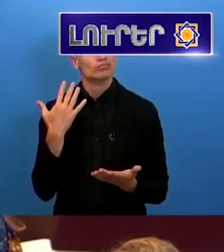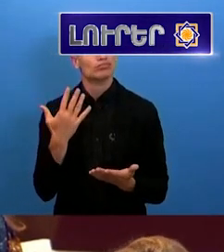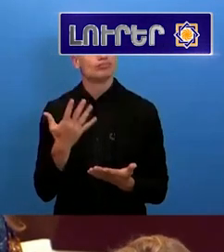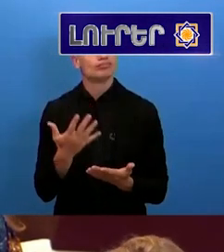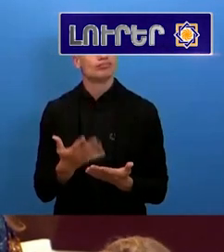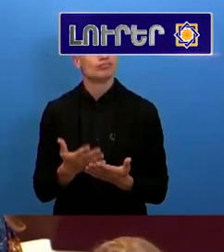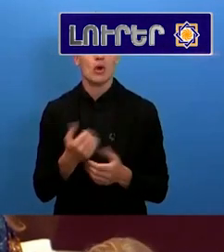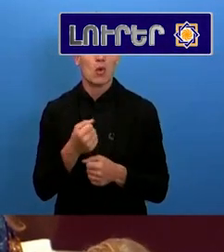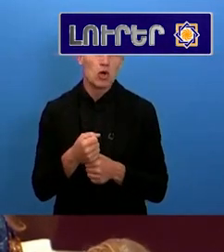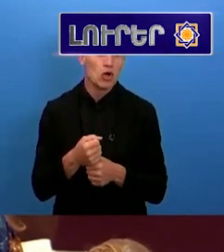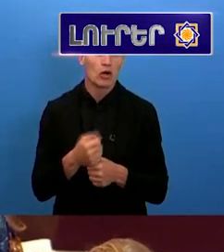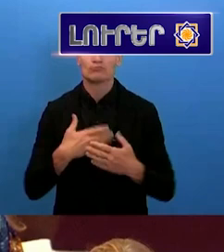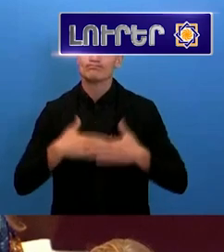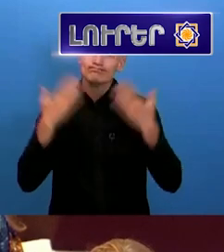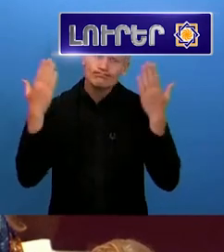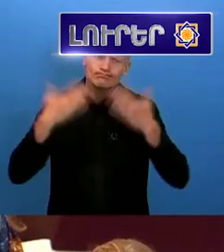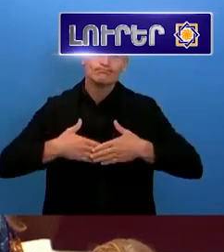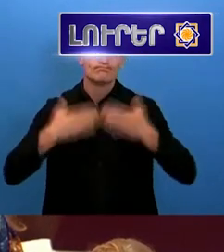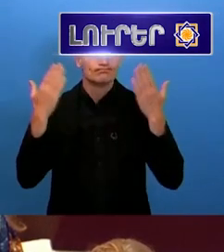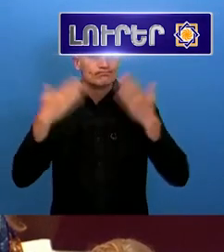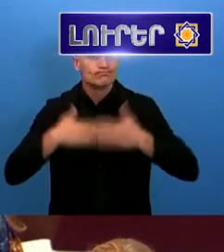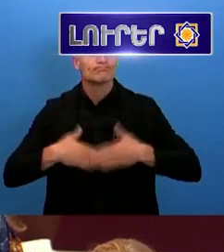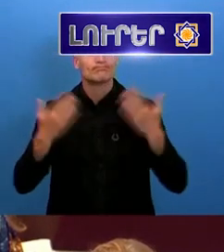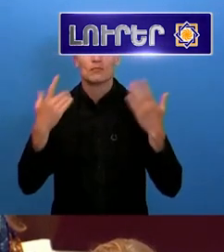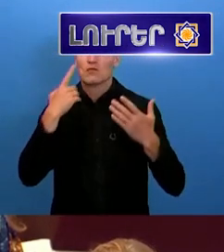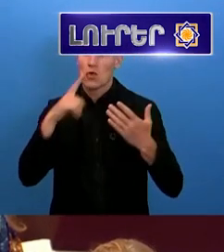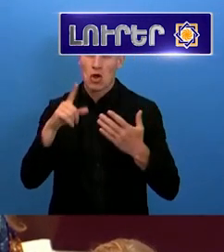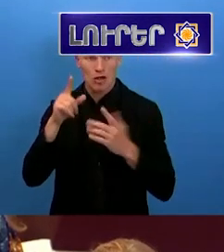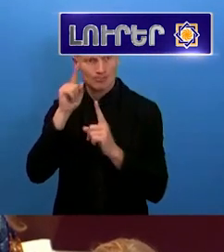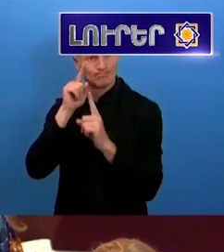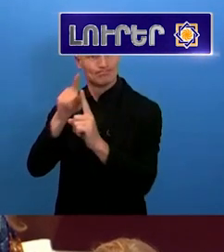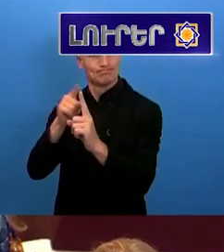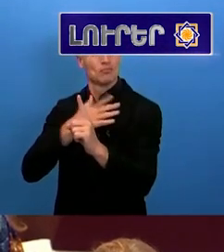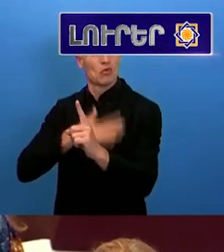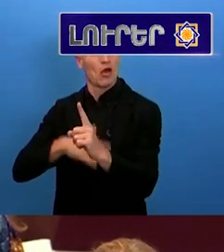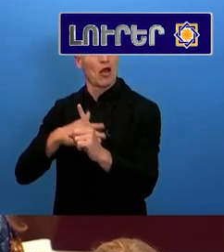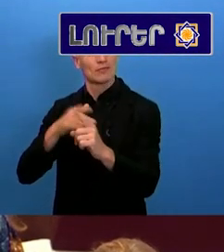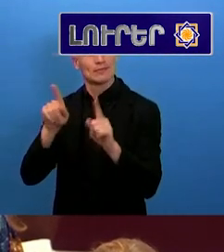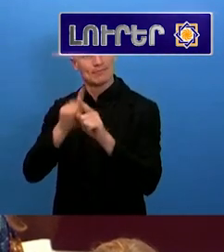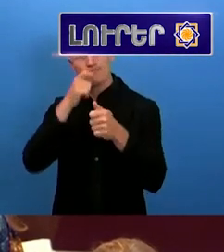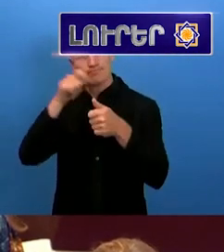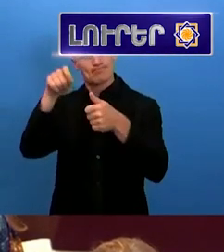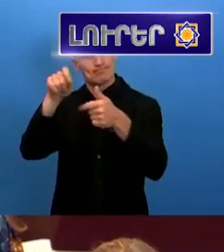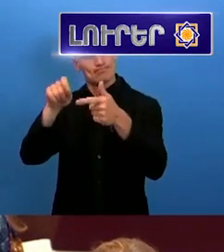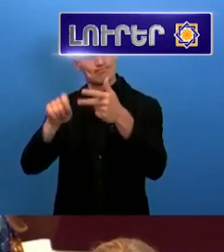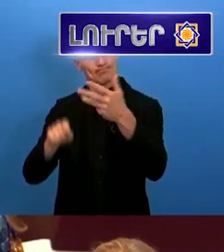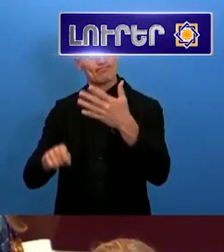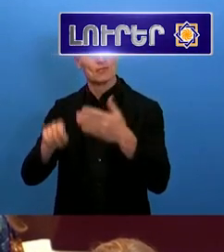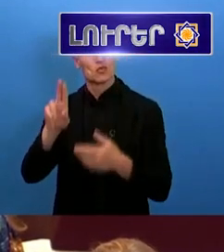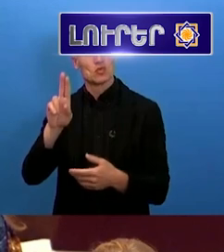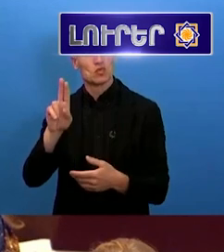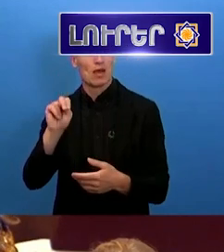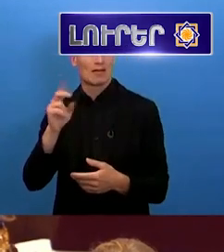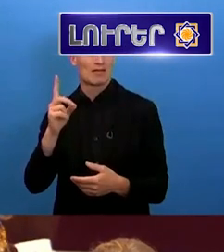ազգային պատկանելություն եւ անհողերու տարածքների ռեսուրսների իրավունքը, որոնց անօք ավանդաբար կպատկանեն։ Մենք ընդառնենք հուսալ, որ